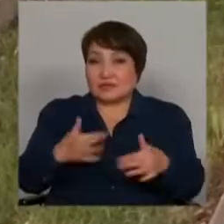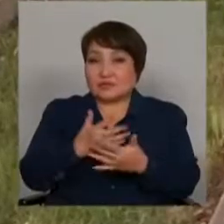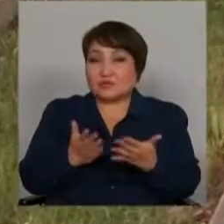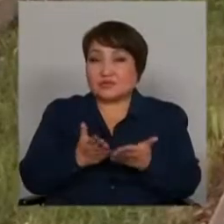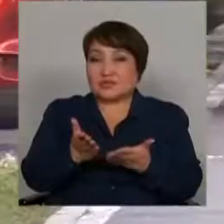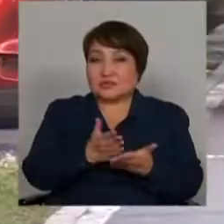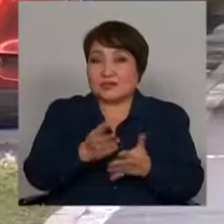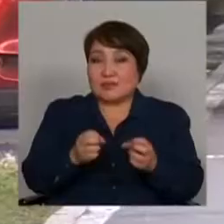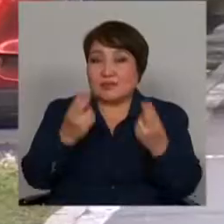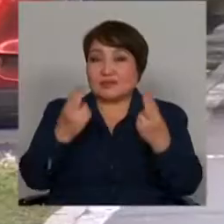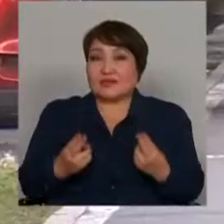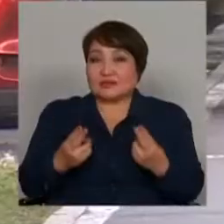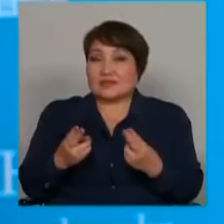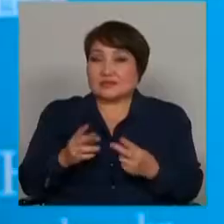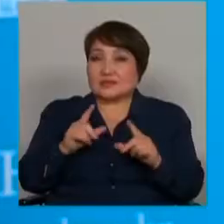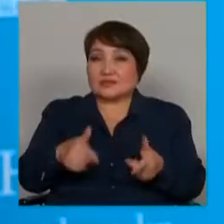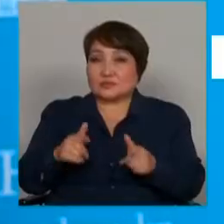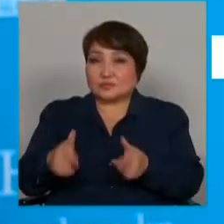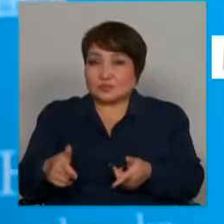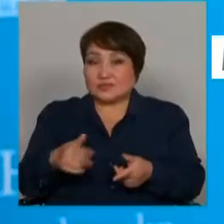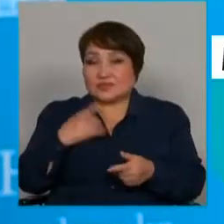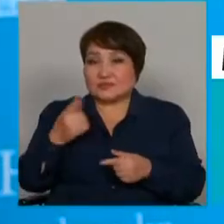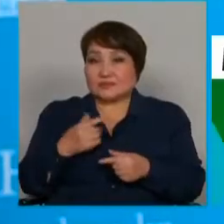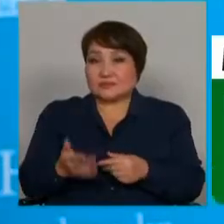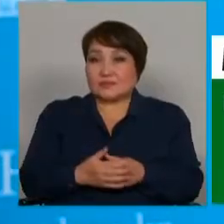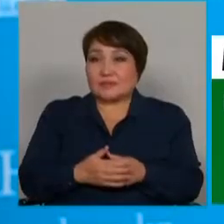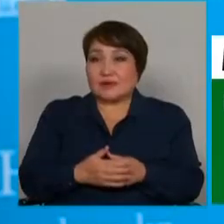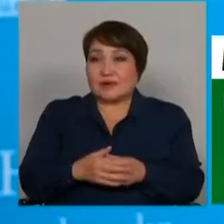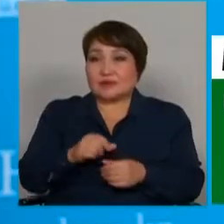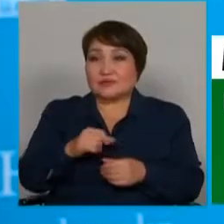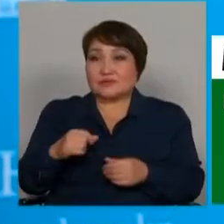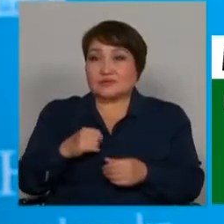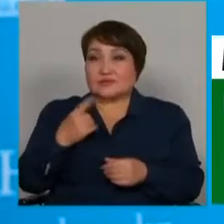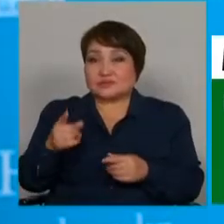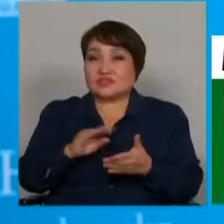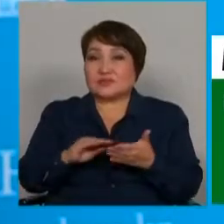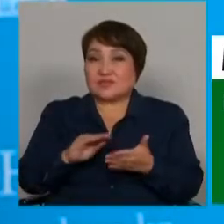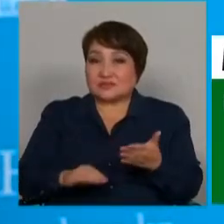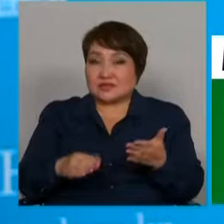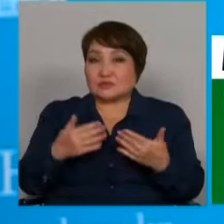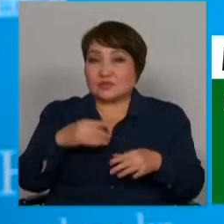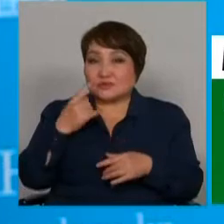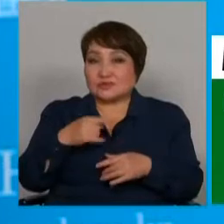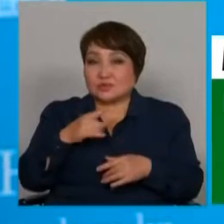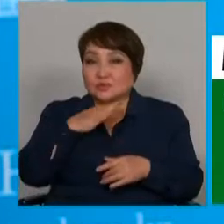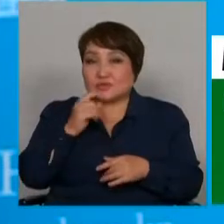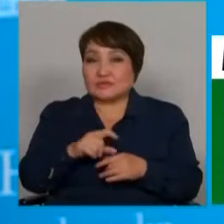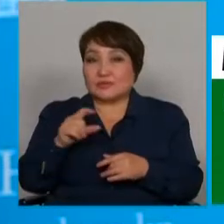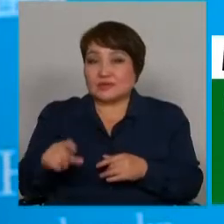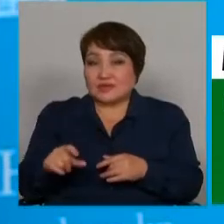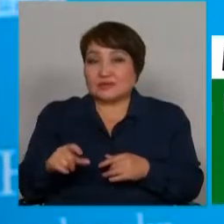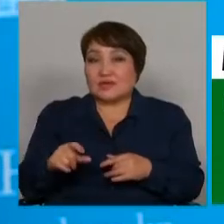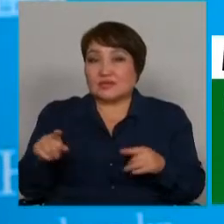мамандары келетінін атап өтті. Соңғы айлардың ішінде енді өздеріңіз де оны жазып жатсыздар, айтып жатсыздар. Көптеген азаматтардың көтеріп